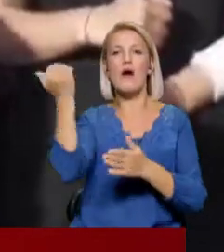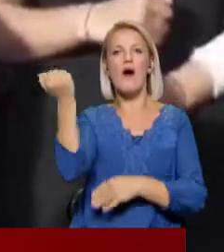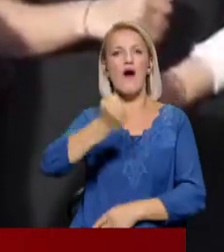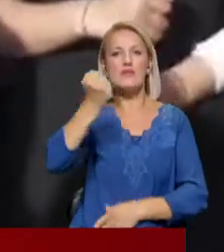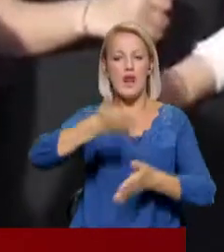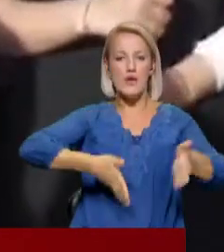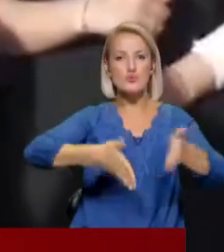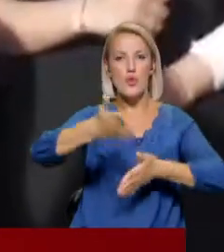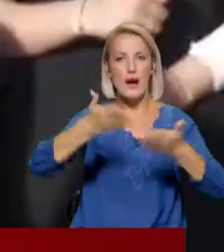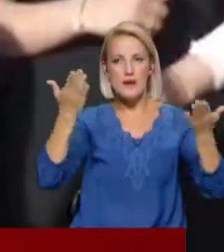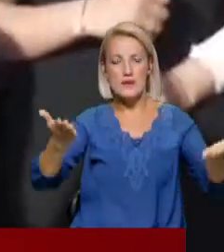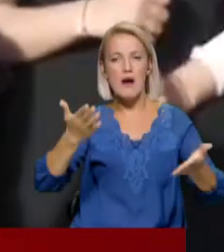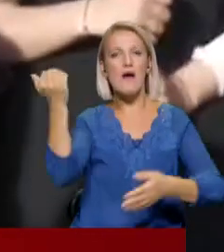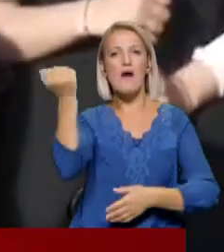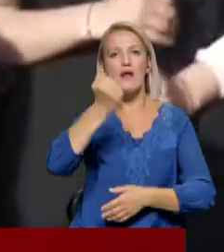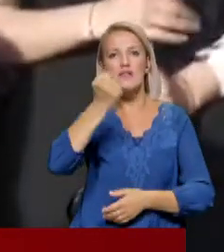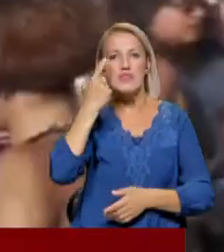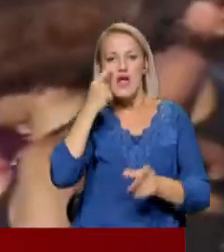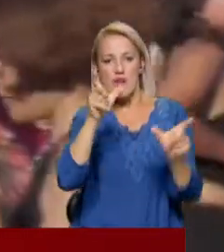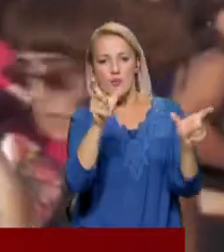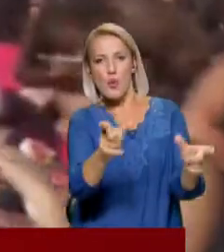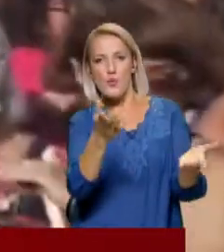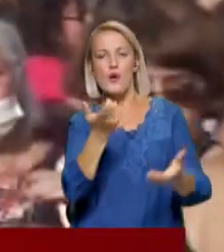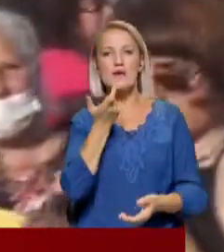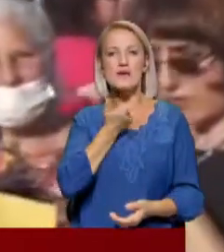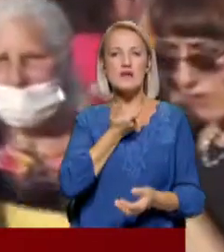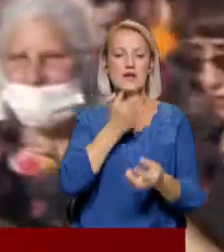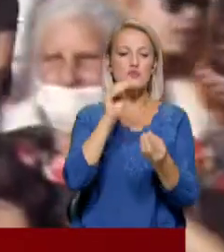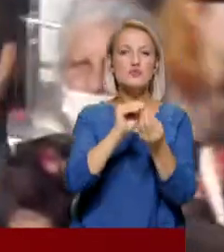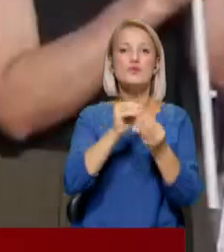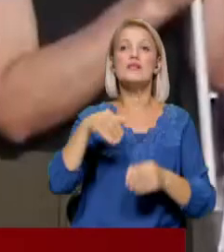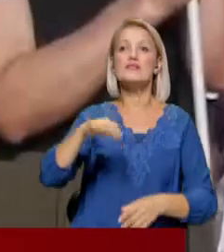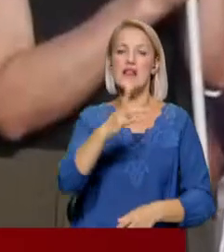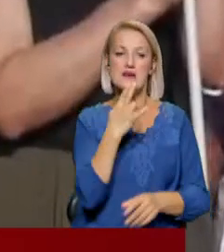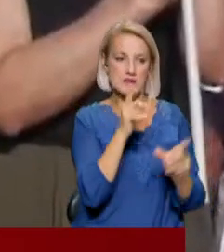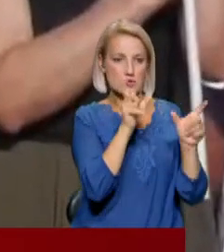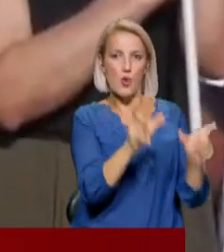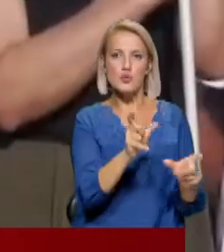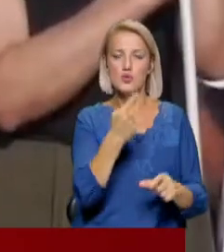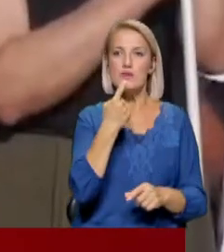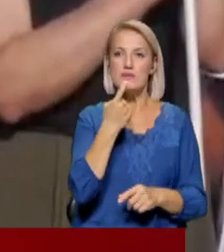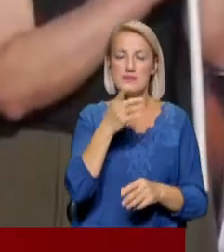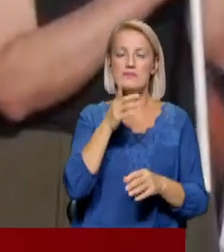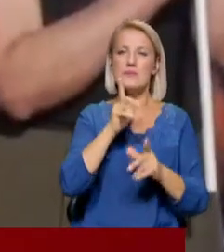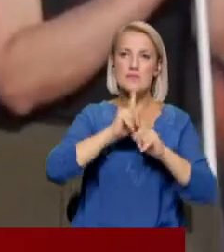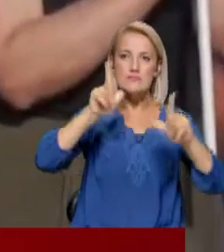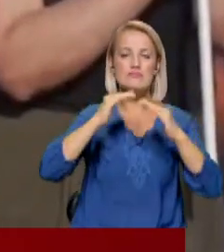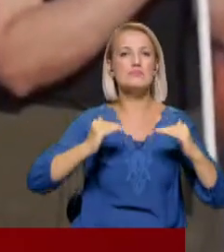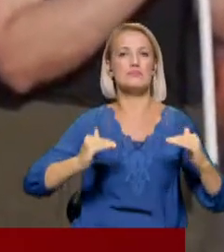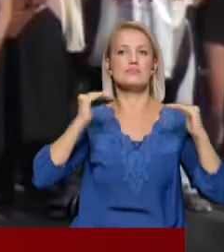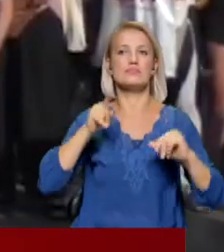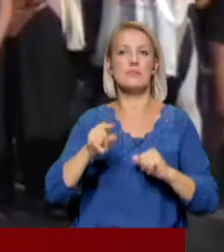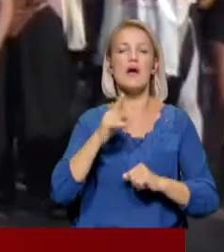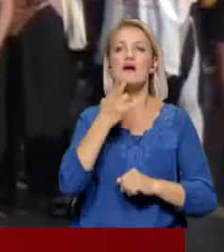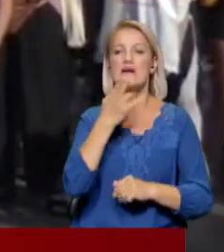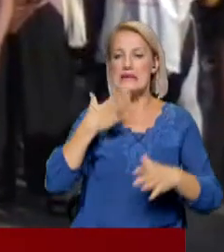sokakta, katiller devlet tarafından korunuyor. Yasalar suçluyu değil, kadını korusun diye ses yükseltiyor kadınlar.